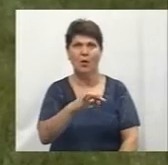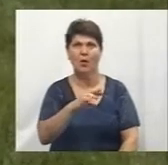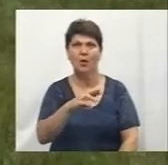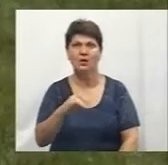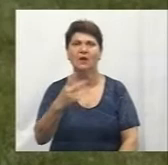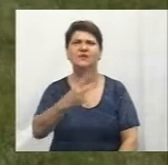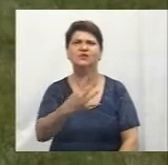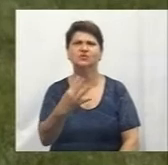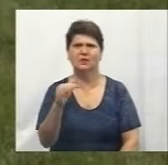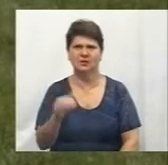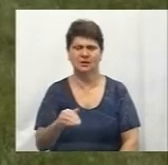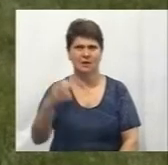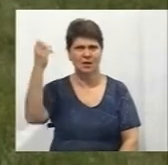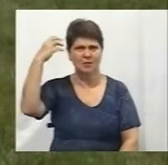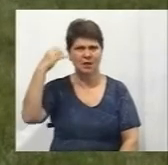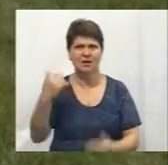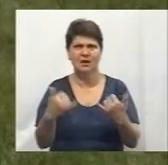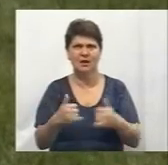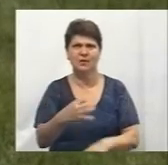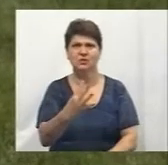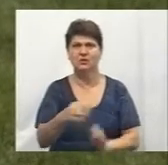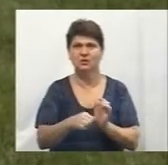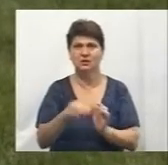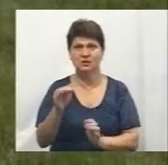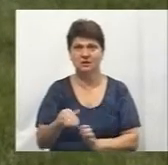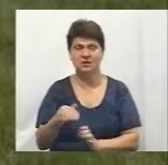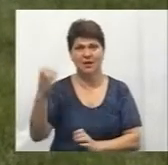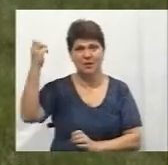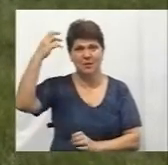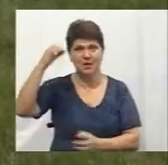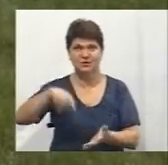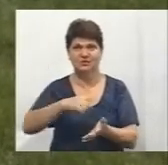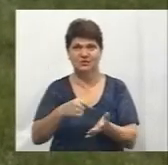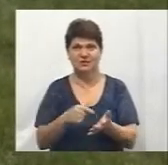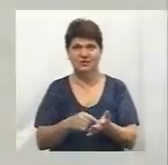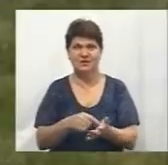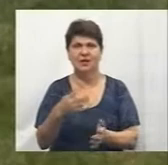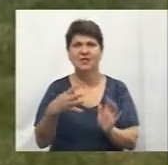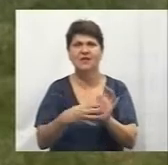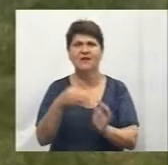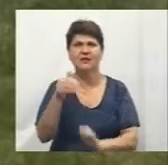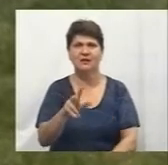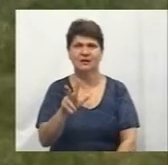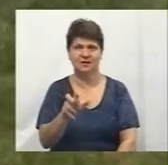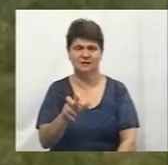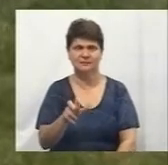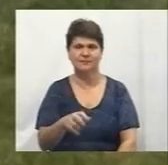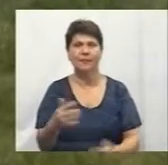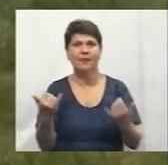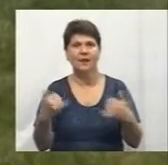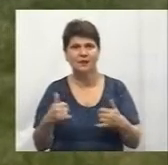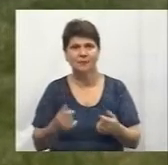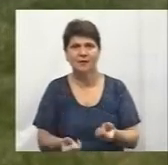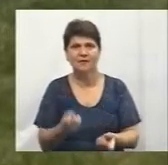24 тисячі, на пляжі Хімік 46 тисяч і на пляжі Центральному 9300. На пляжі Хімік